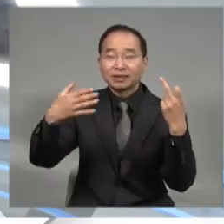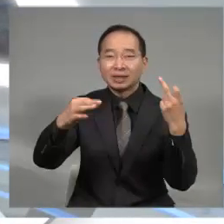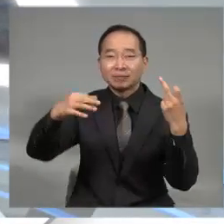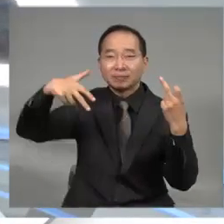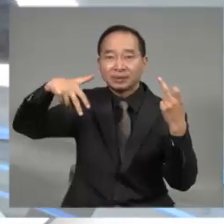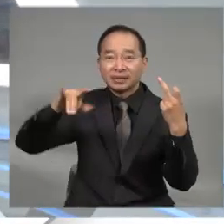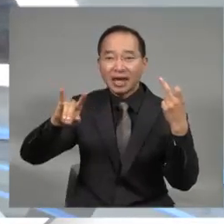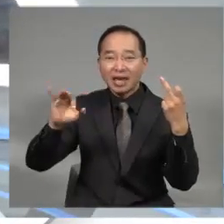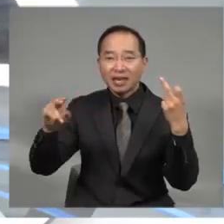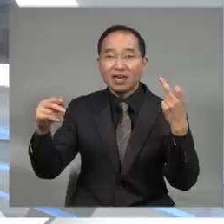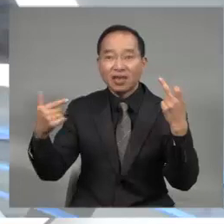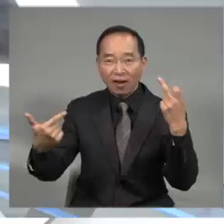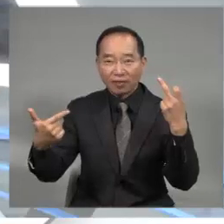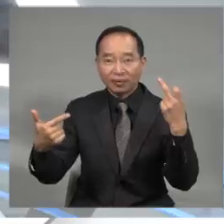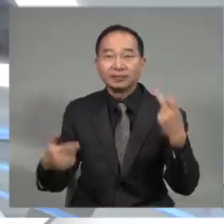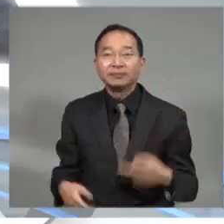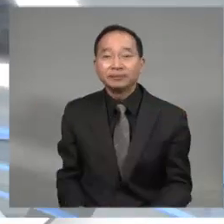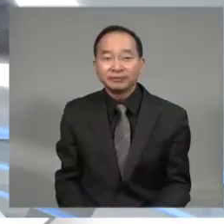김재현 후보고요.